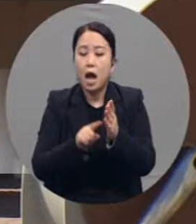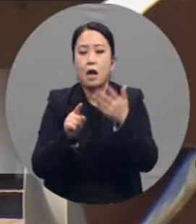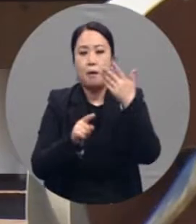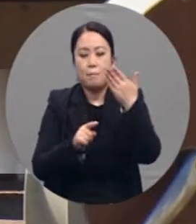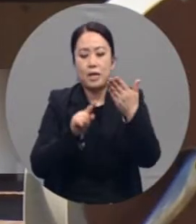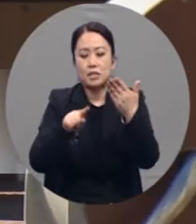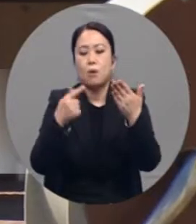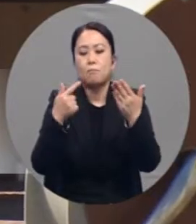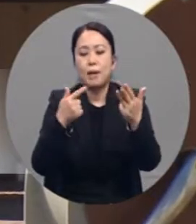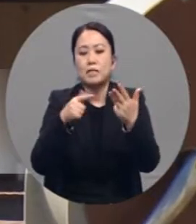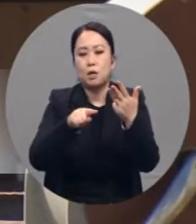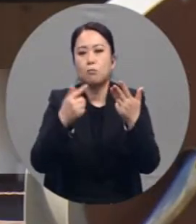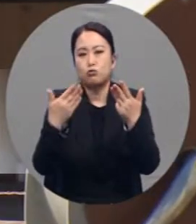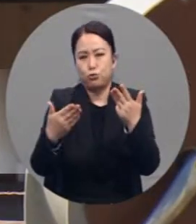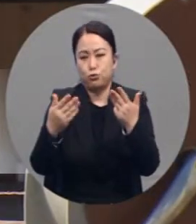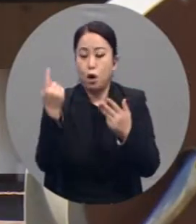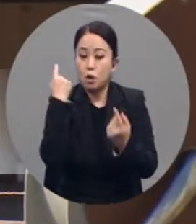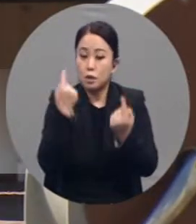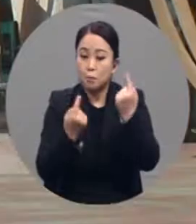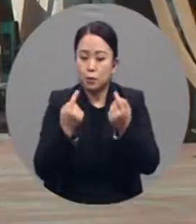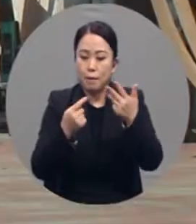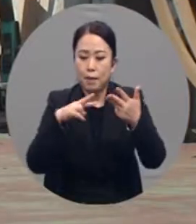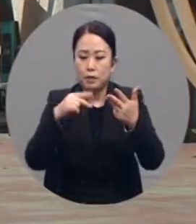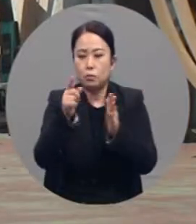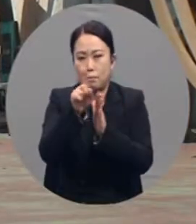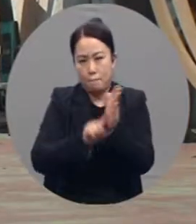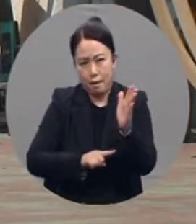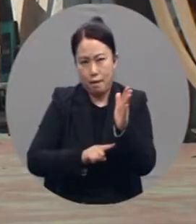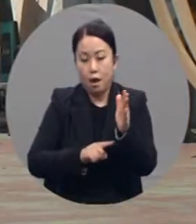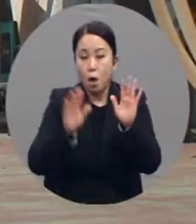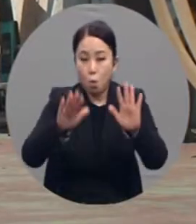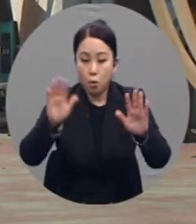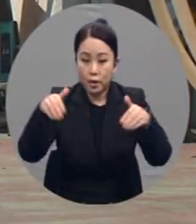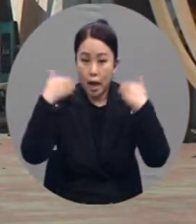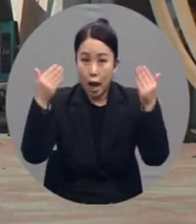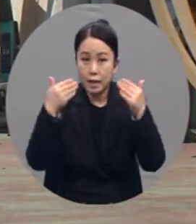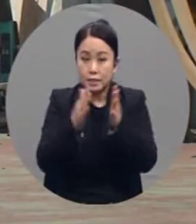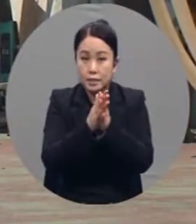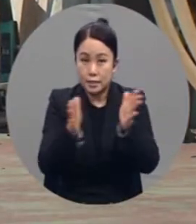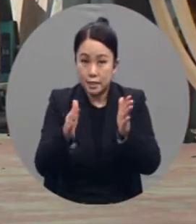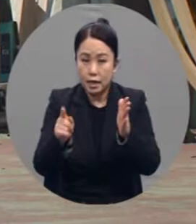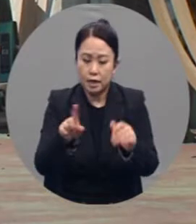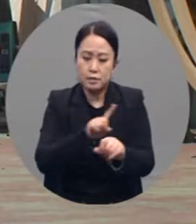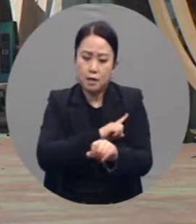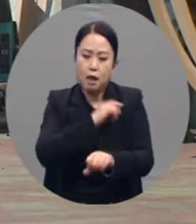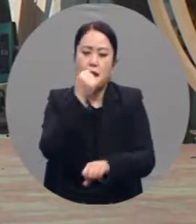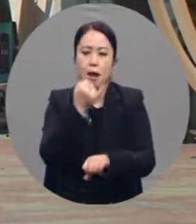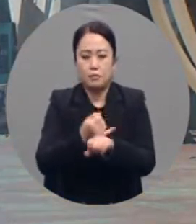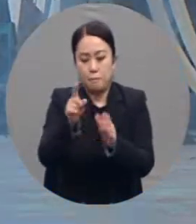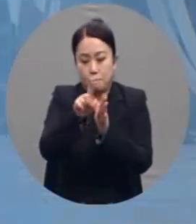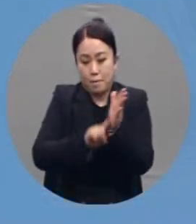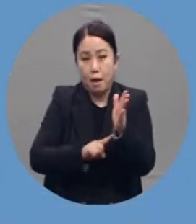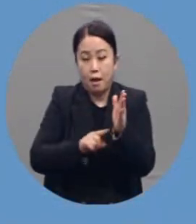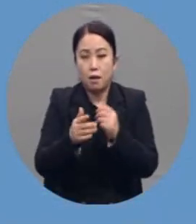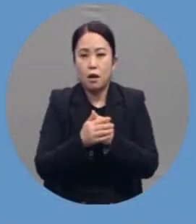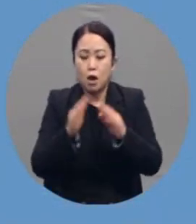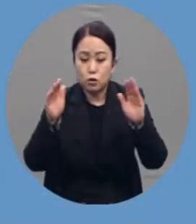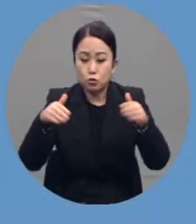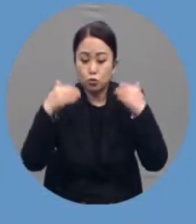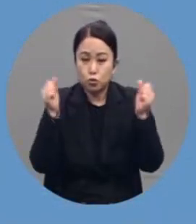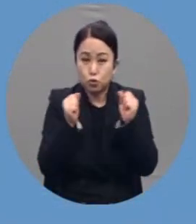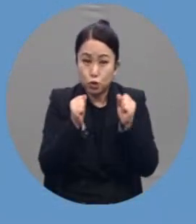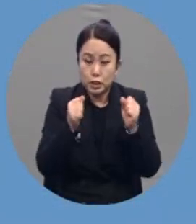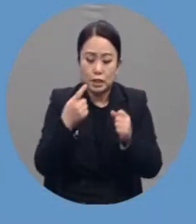어제보다 8도 넘게 떨어졌습니다 올 가을 들어서는 가장 낮은 수준입니다 추위는